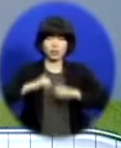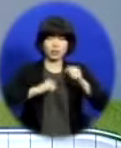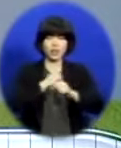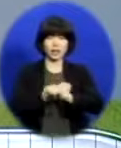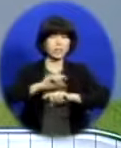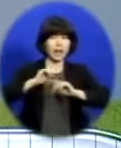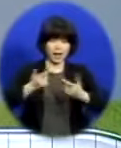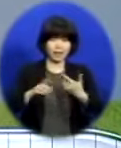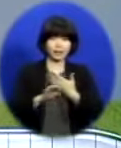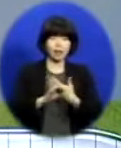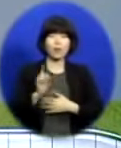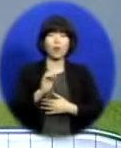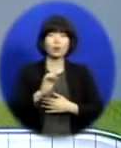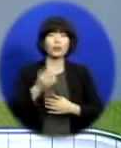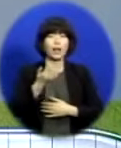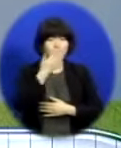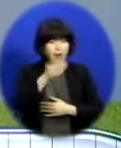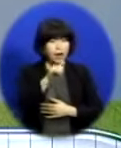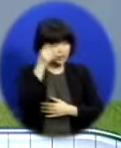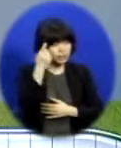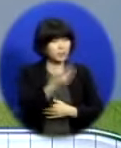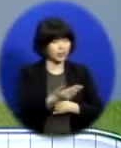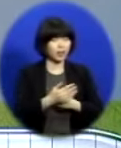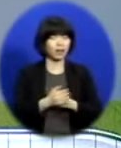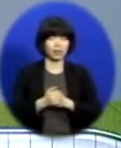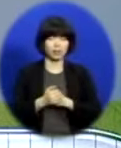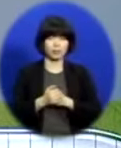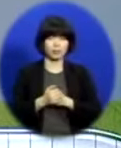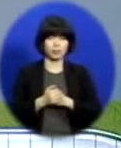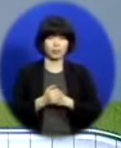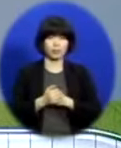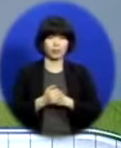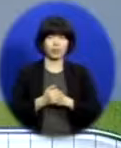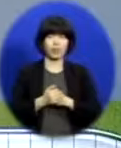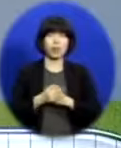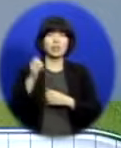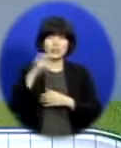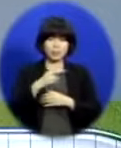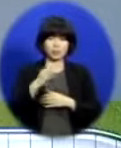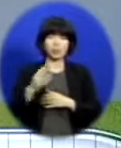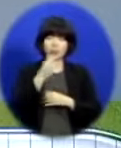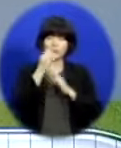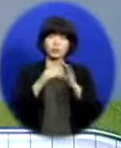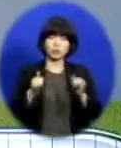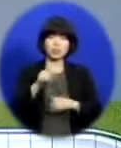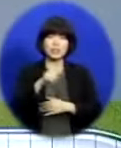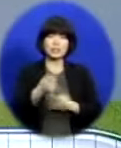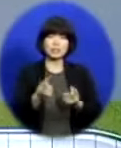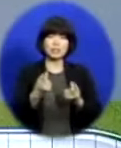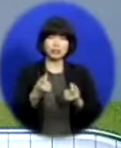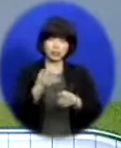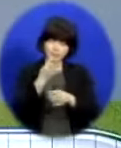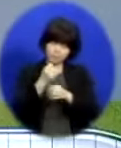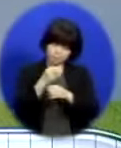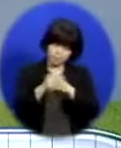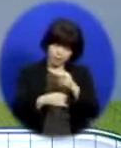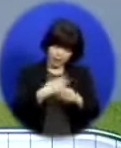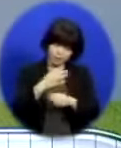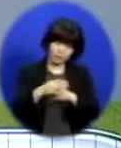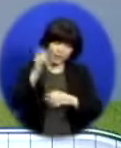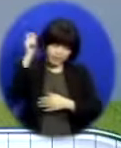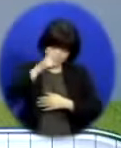않았다면 어떻게 가능했어요 그리고 성도님 그렇게 동안 새벽마다